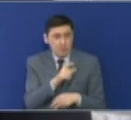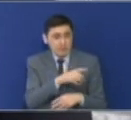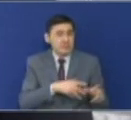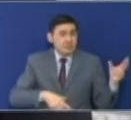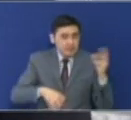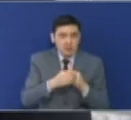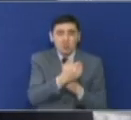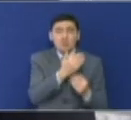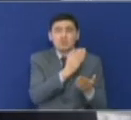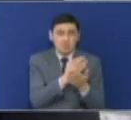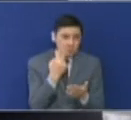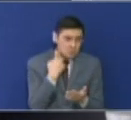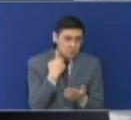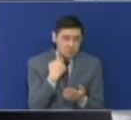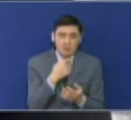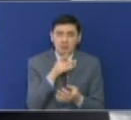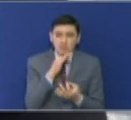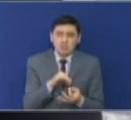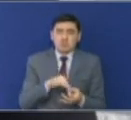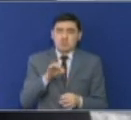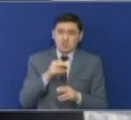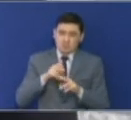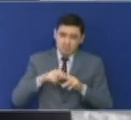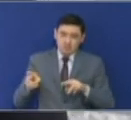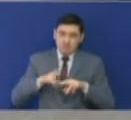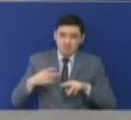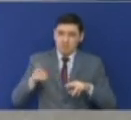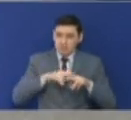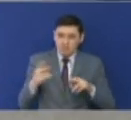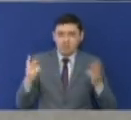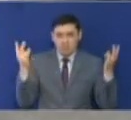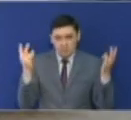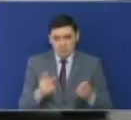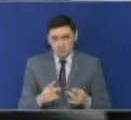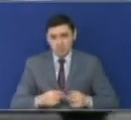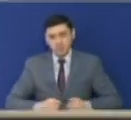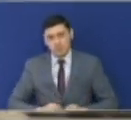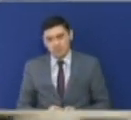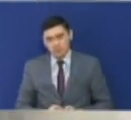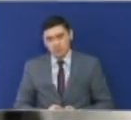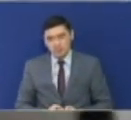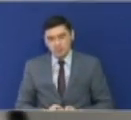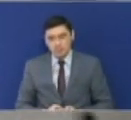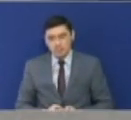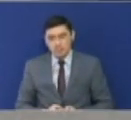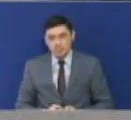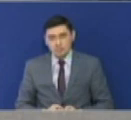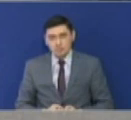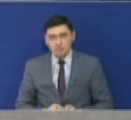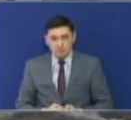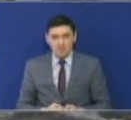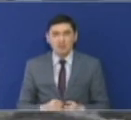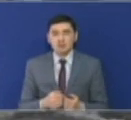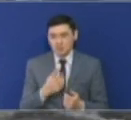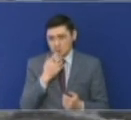абоненты оплачивали своевременно за тепловую энергию. Рейдовые мероприятия будут проводиться до конца